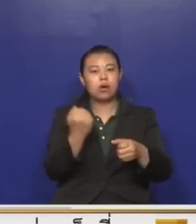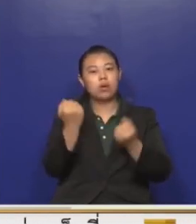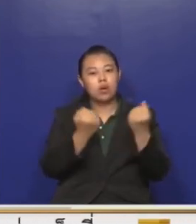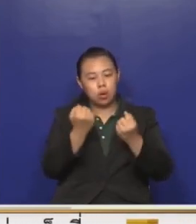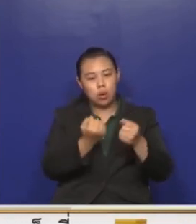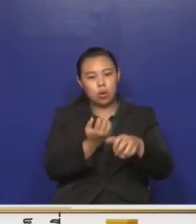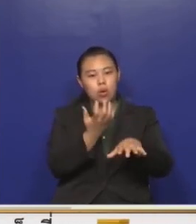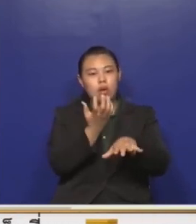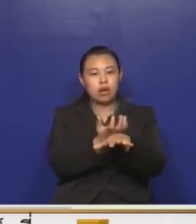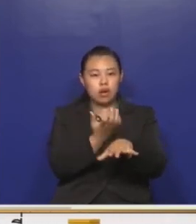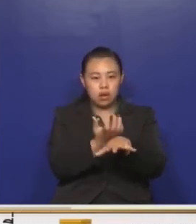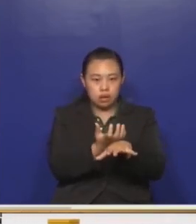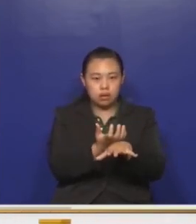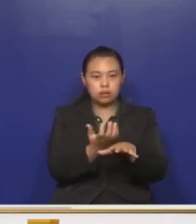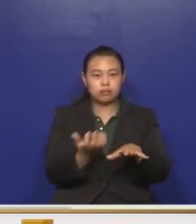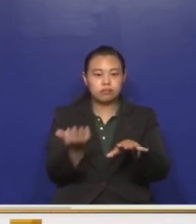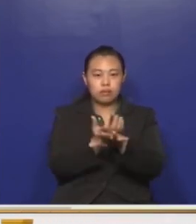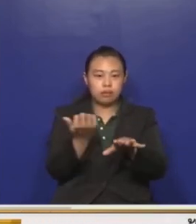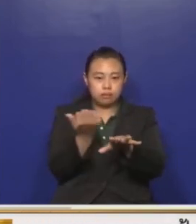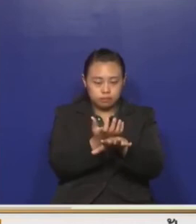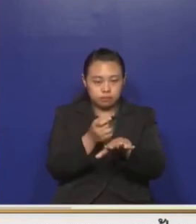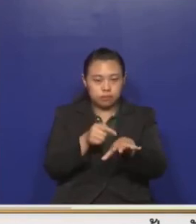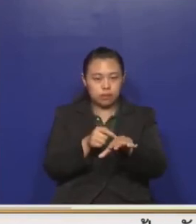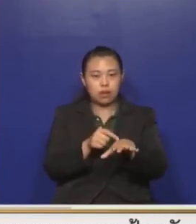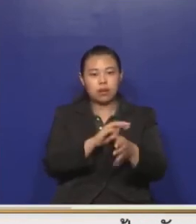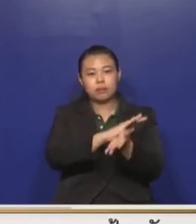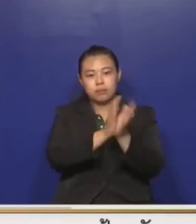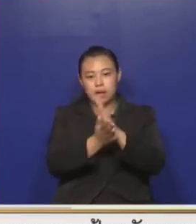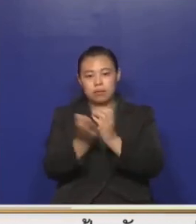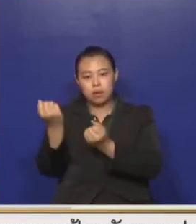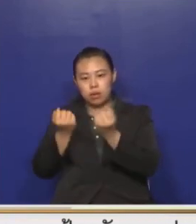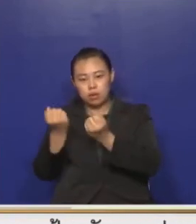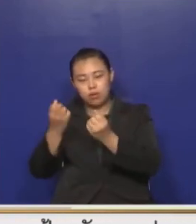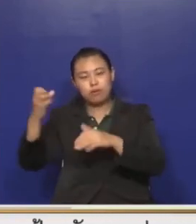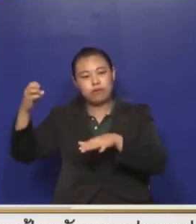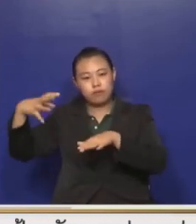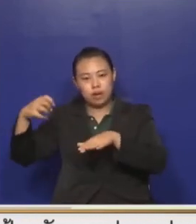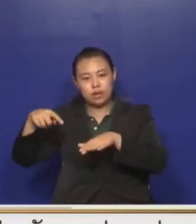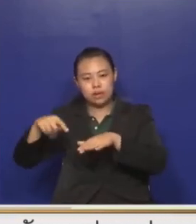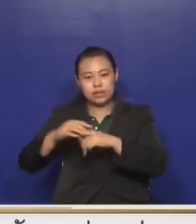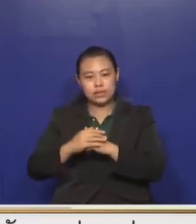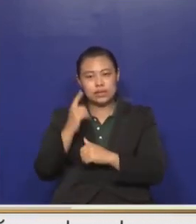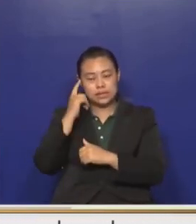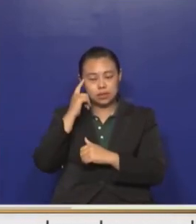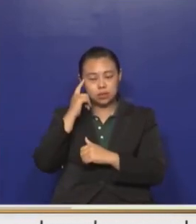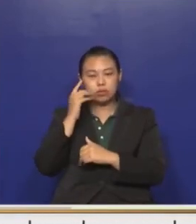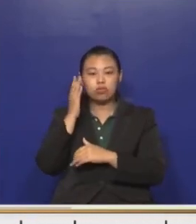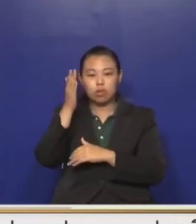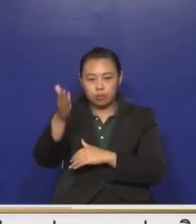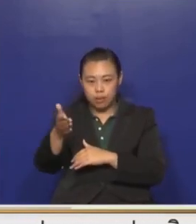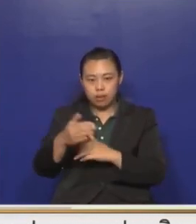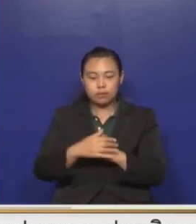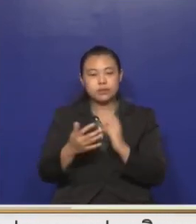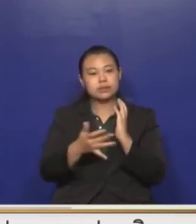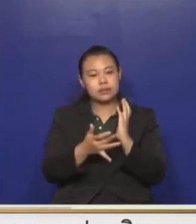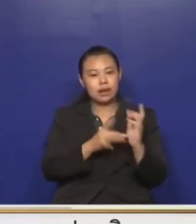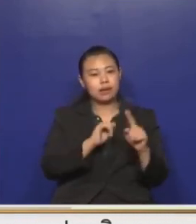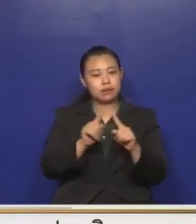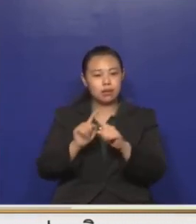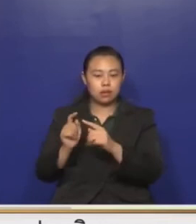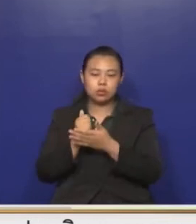่พระธานครับดันั้น การที่จะเปี่ยนรถกบะเป็รไฟฟ้าผมเชื่อวาอกไม่นาน เราจะมีเทคโนโยีต่ๆเข้ามา